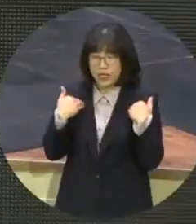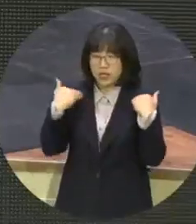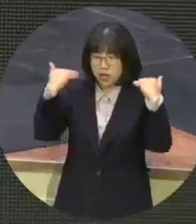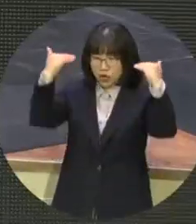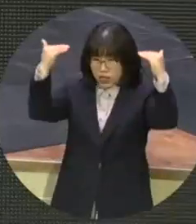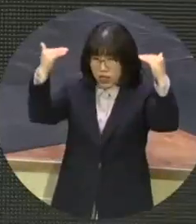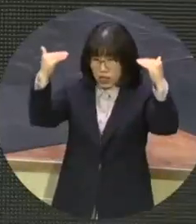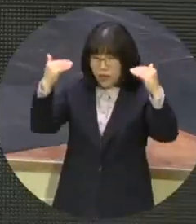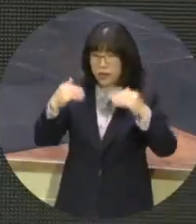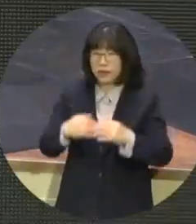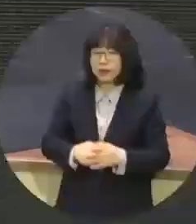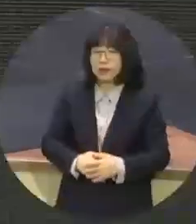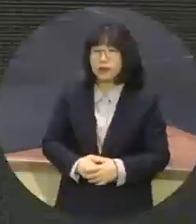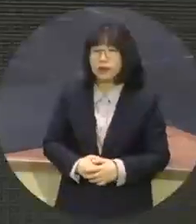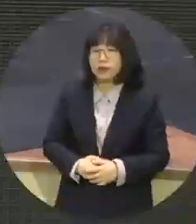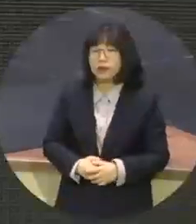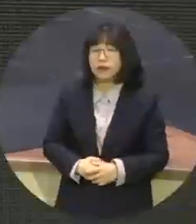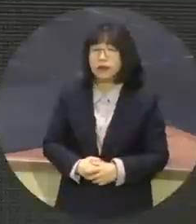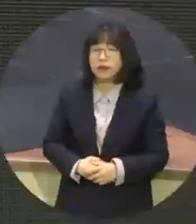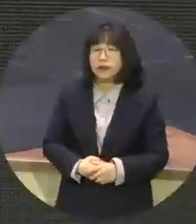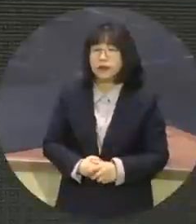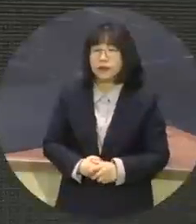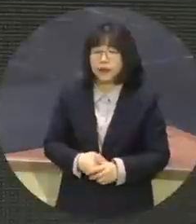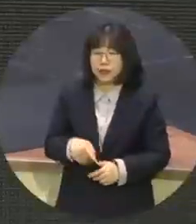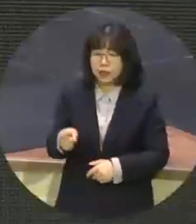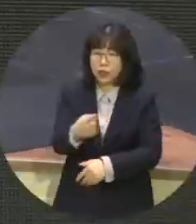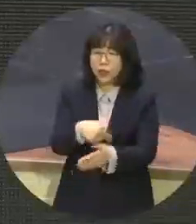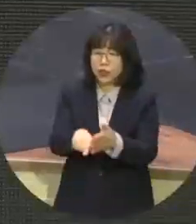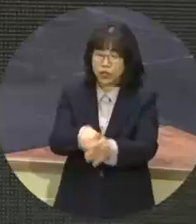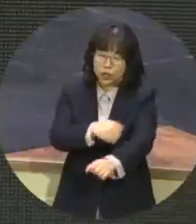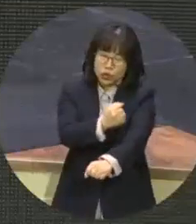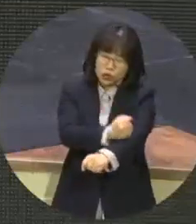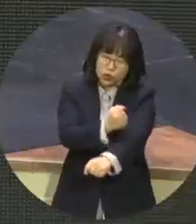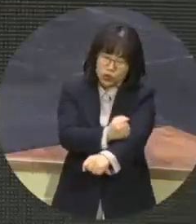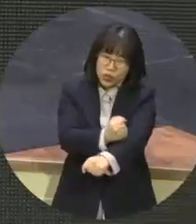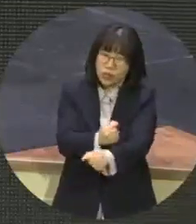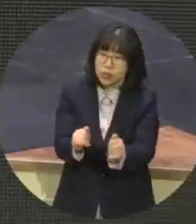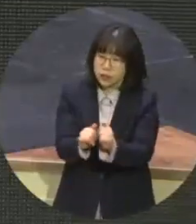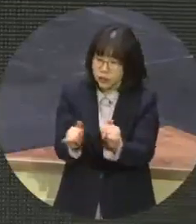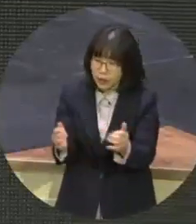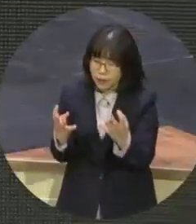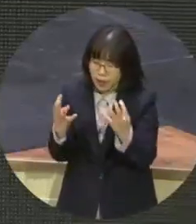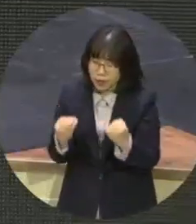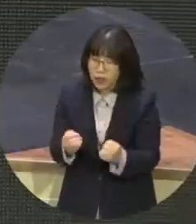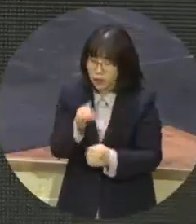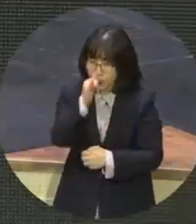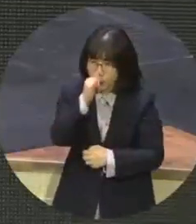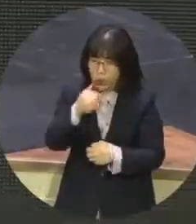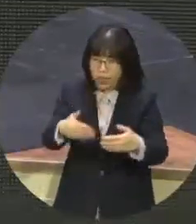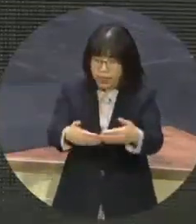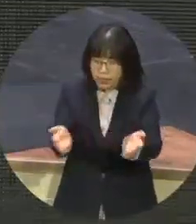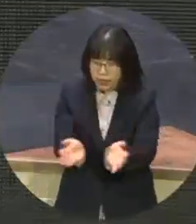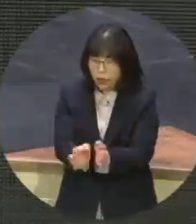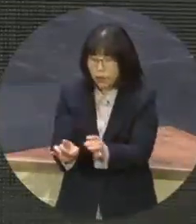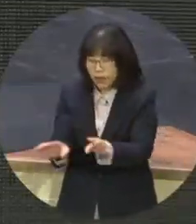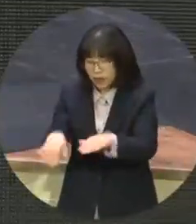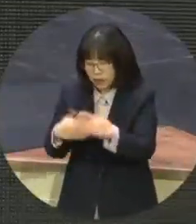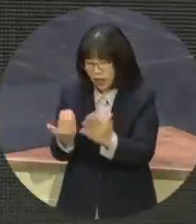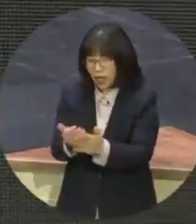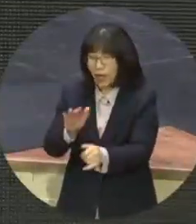일으키는 이번 기회가 되기를 바라고 이를 위해 수고하는 모든 분들, 헌신하는 분들, 모든 기관들이 다